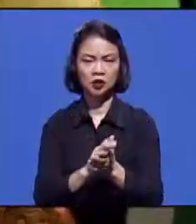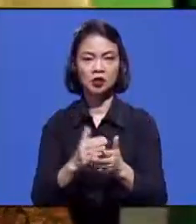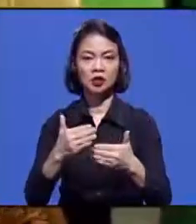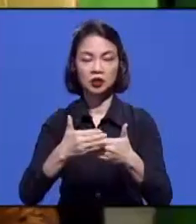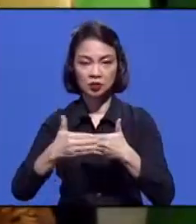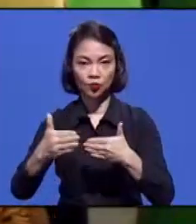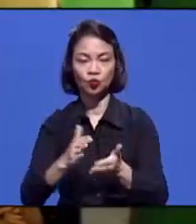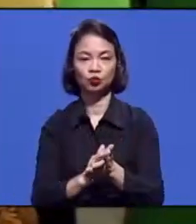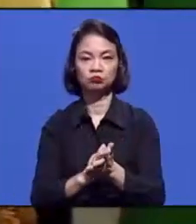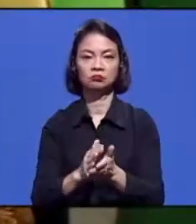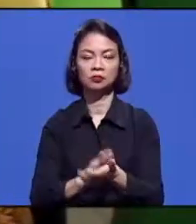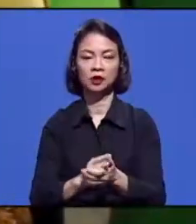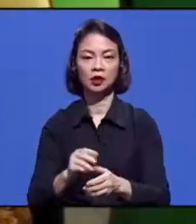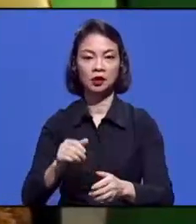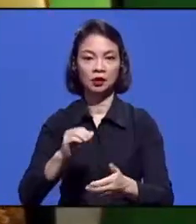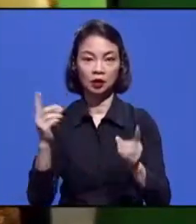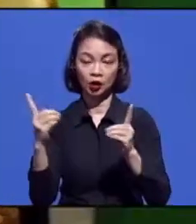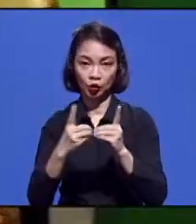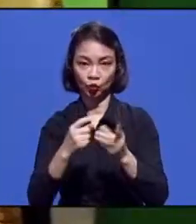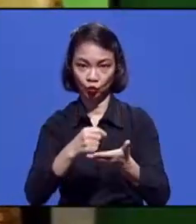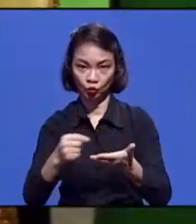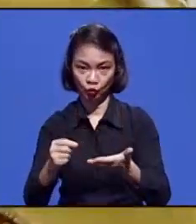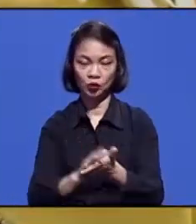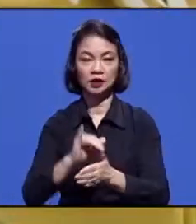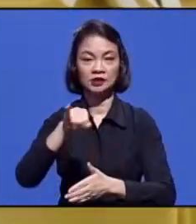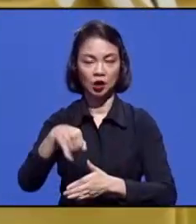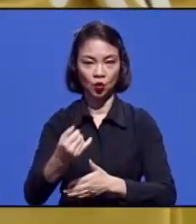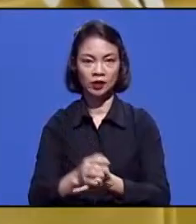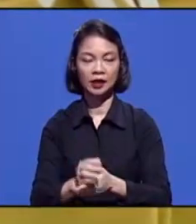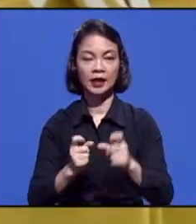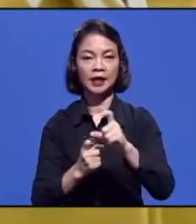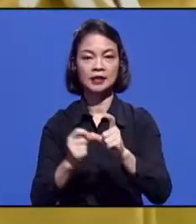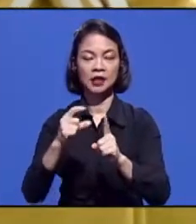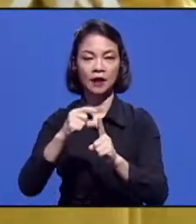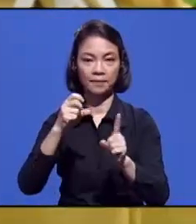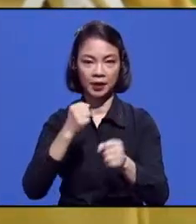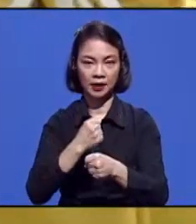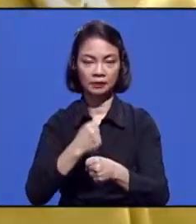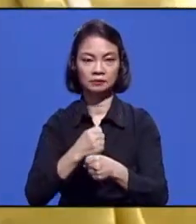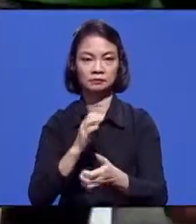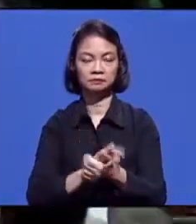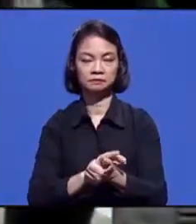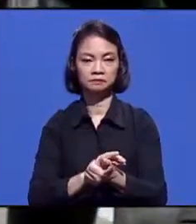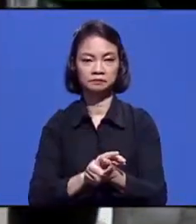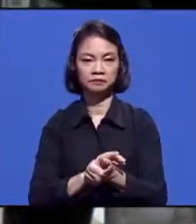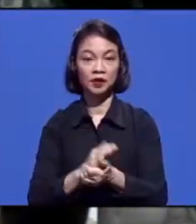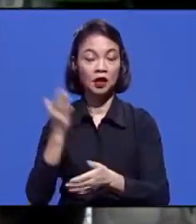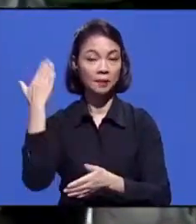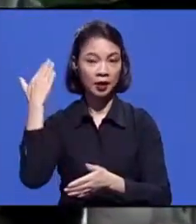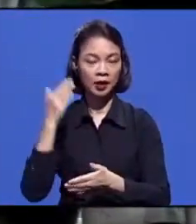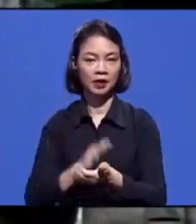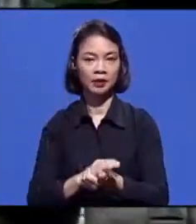muka diberlakukan Januari mendatang sesuai dengan SKB 4 Menteri. Ya, kemarin sebetulnya aku